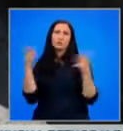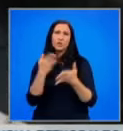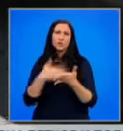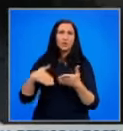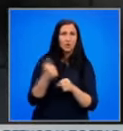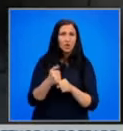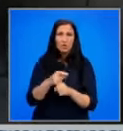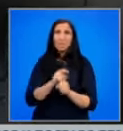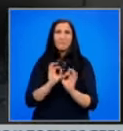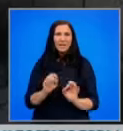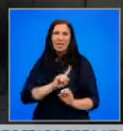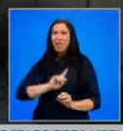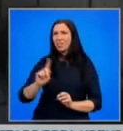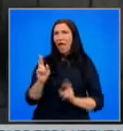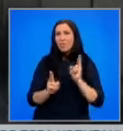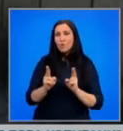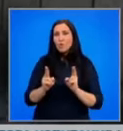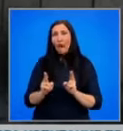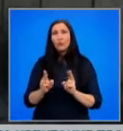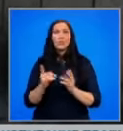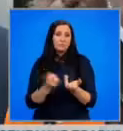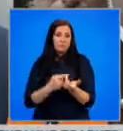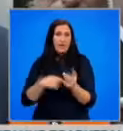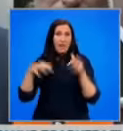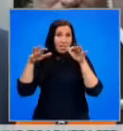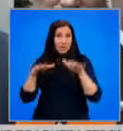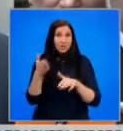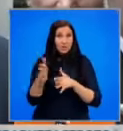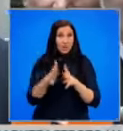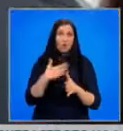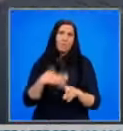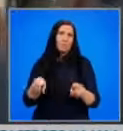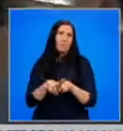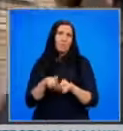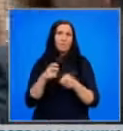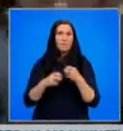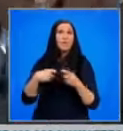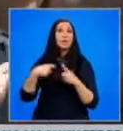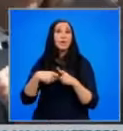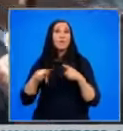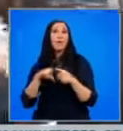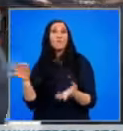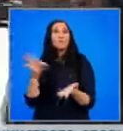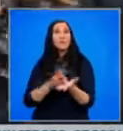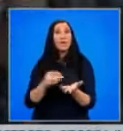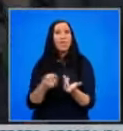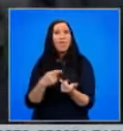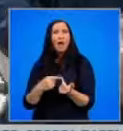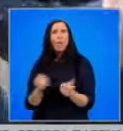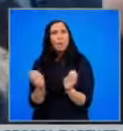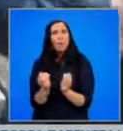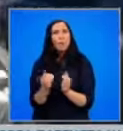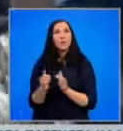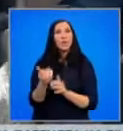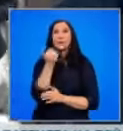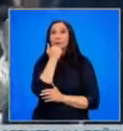не е нормално на всеки дъжд тези хора да имат тези проблеми. Кирил Петков посети някои от по-малките населени